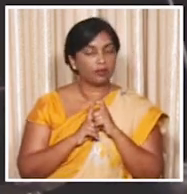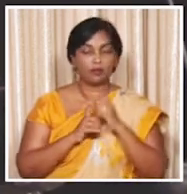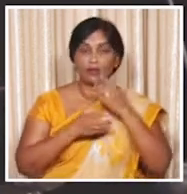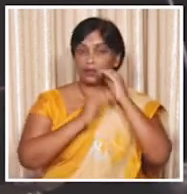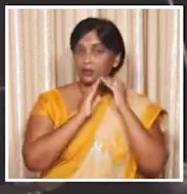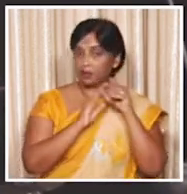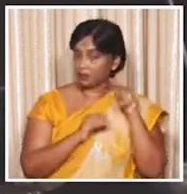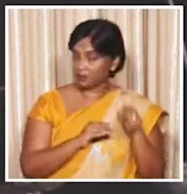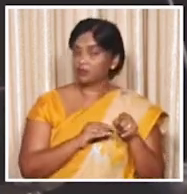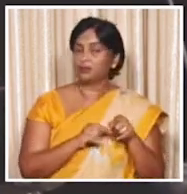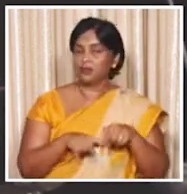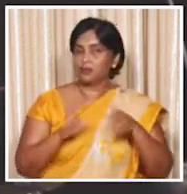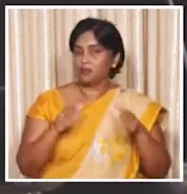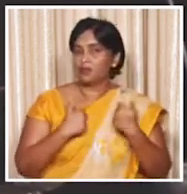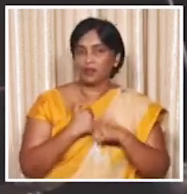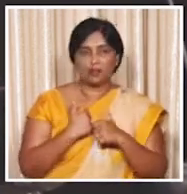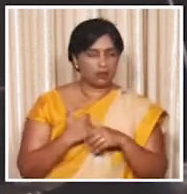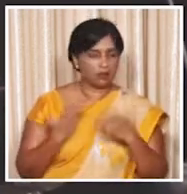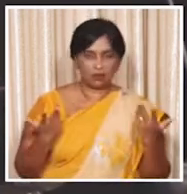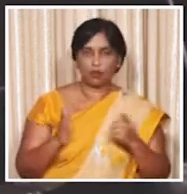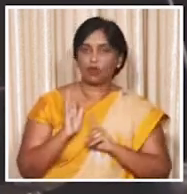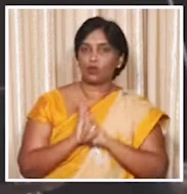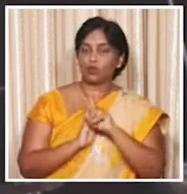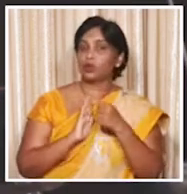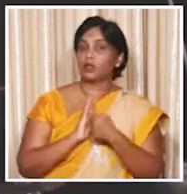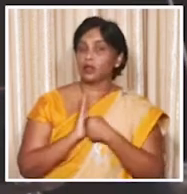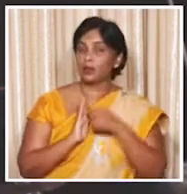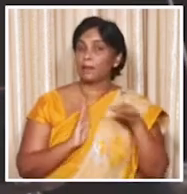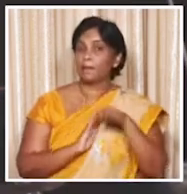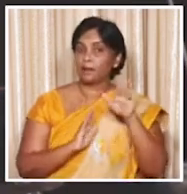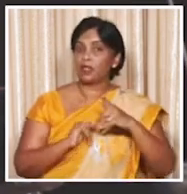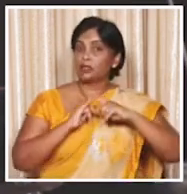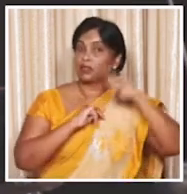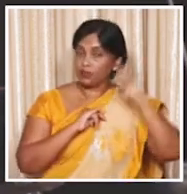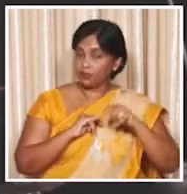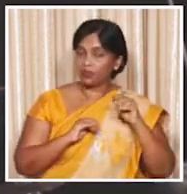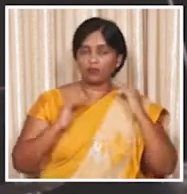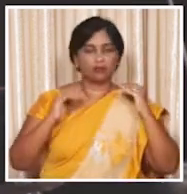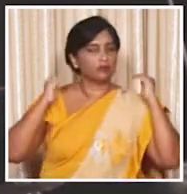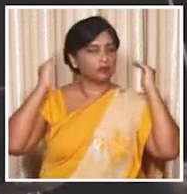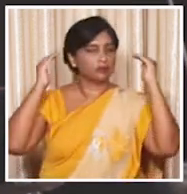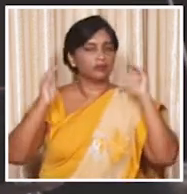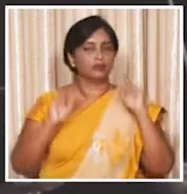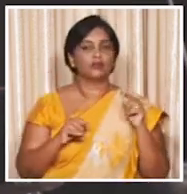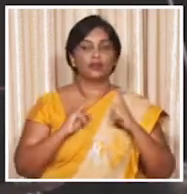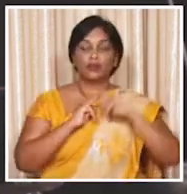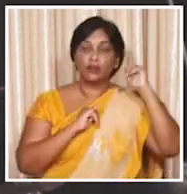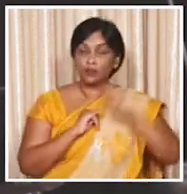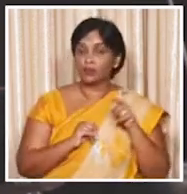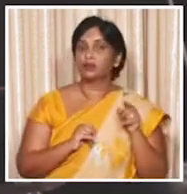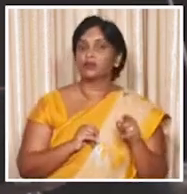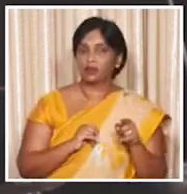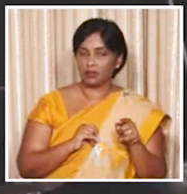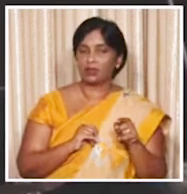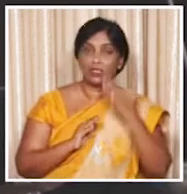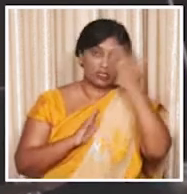இருக்கின்ற எல்லா பல்கலைக்கழகங்களோடும் சேர்ந்த ஒரு முதல் பல்கலைக்கழகம். அங்கே கல்வியியல் பீடம் அங்கிருக்கின்ற கல்வியலாளர்களை முகாமைத்துவ